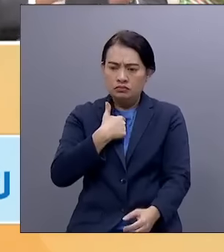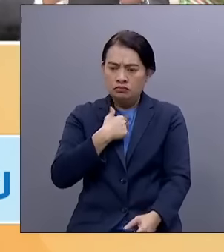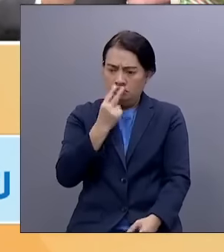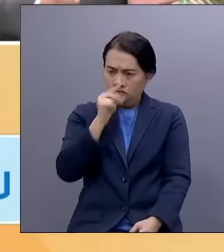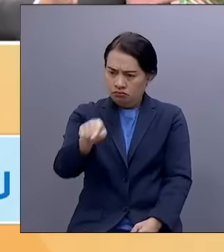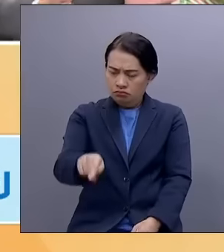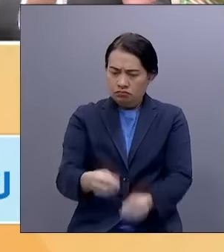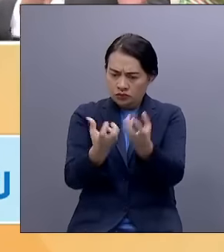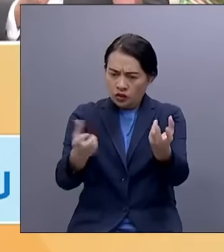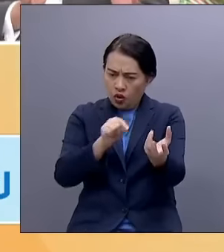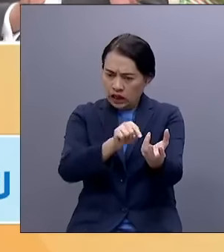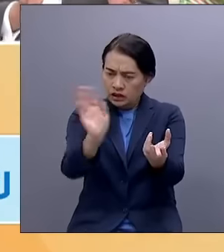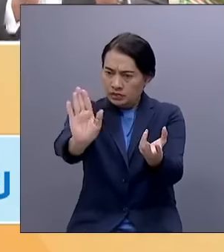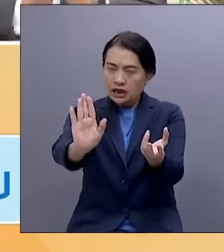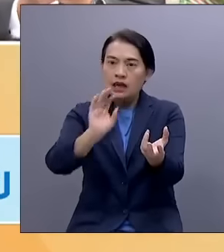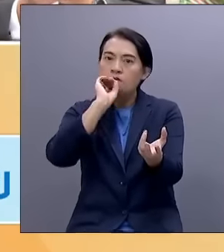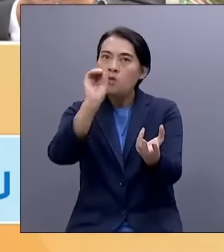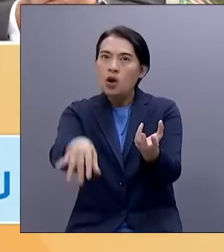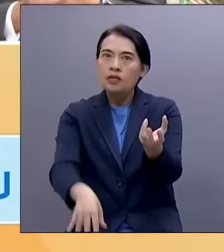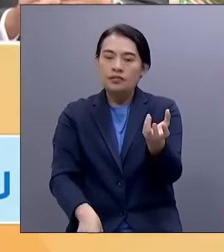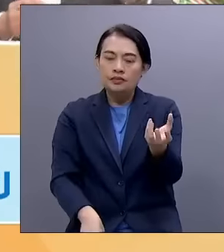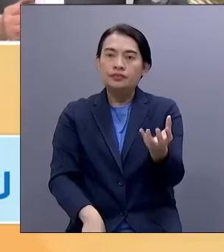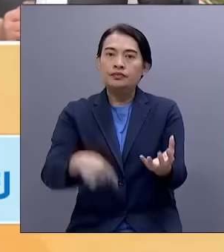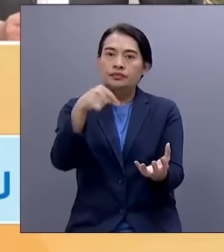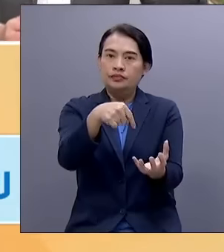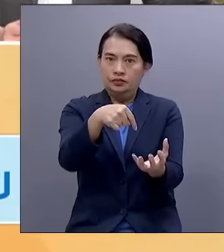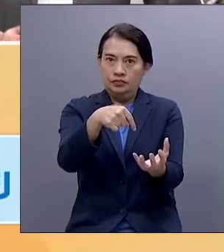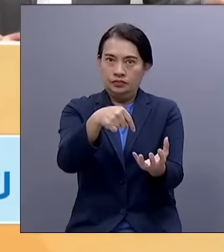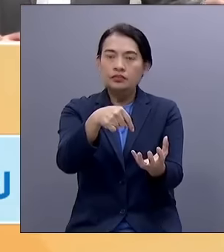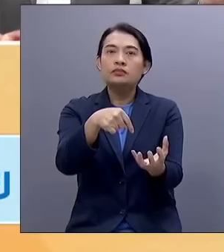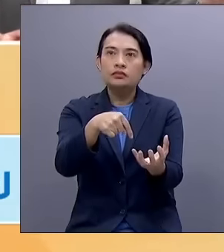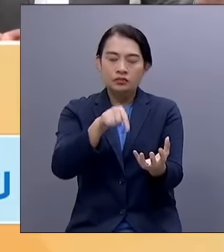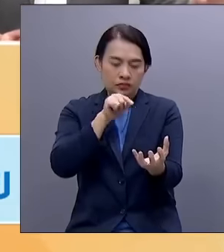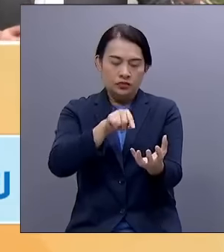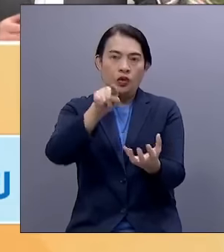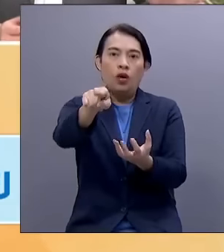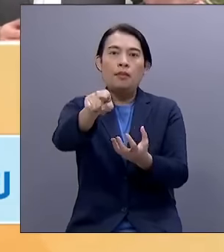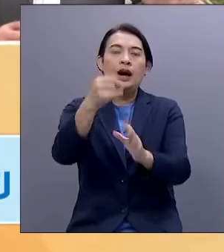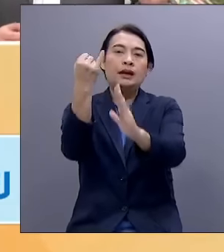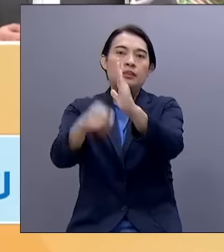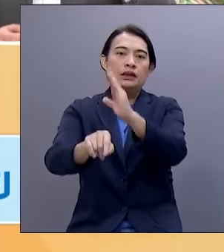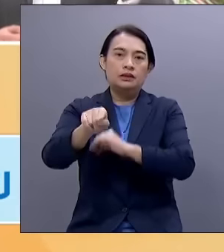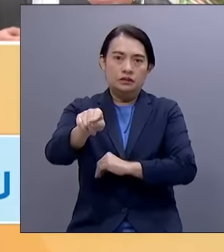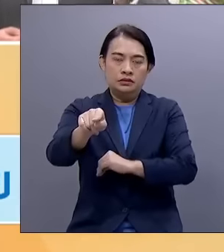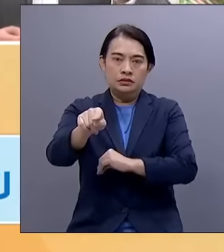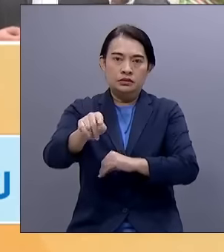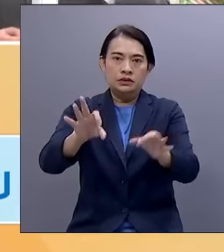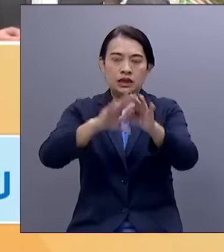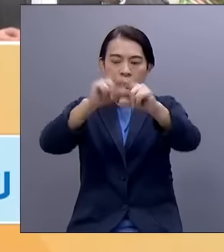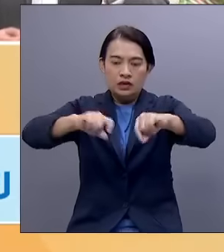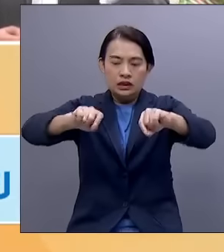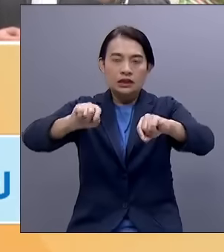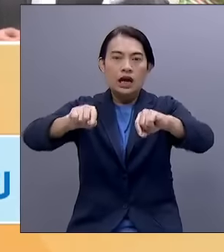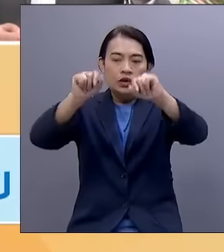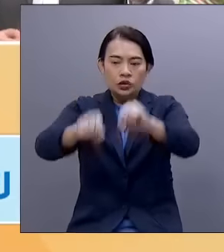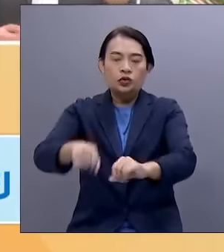เราไม่ได้สั่งของชิ้นนี้ก็ต้องบอกว่าง่ายๆคืออีกฝ่ายนึงอเรียกว่าเป็นการพอีกฝ่ายนึงเนี่ยผิดสัญญาอ่าเมื่อผิดสัญญาเนี่ยนะครับเราก็ปฏิเสธที่